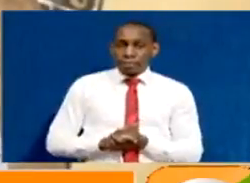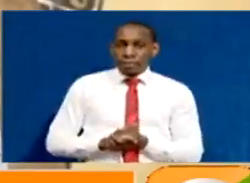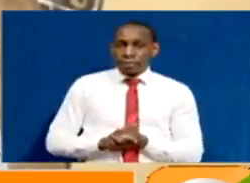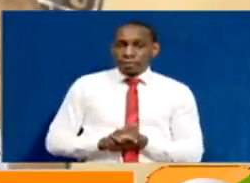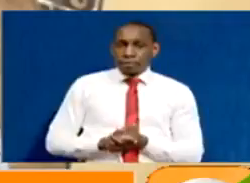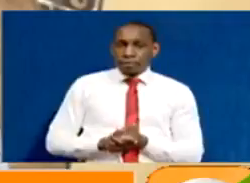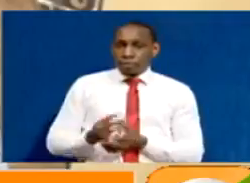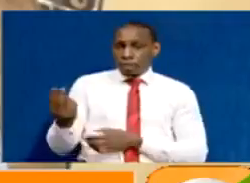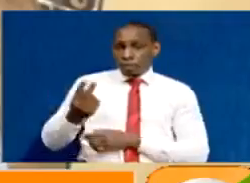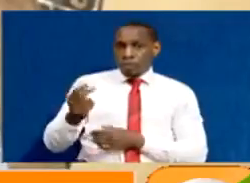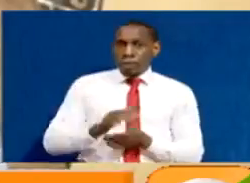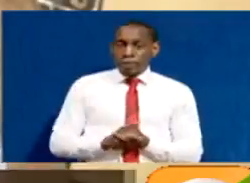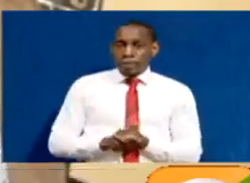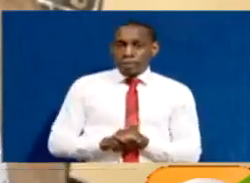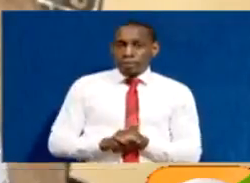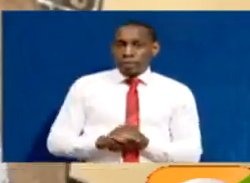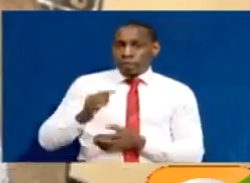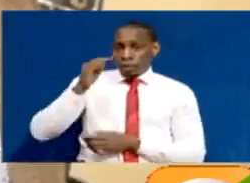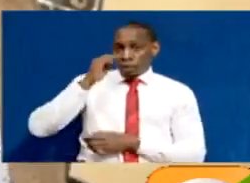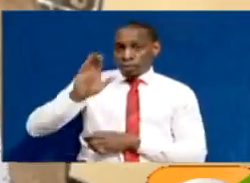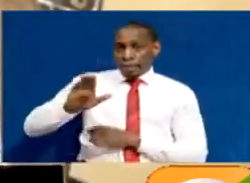pili, alikuwa ja nyumbani.